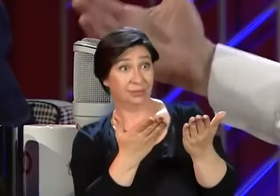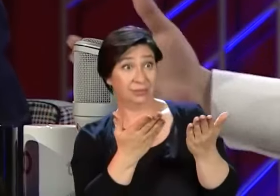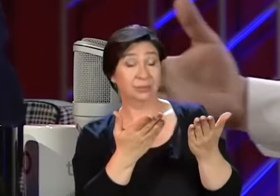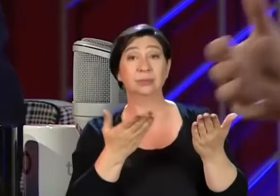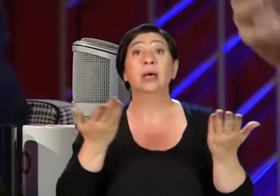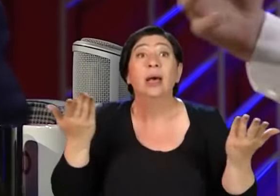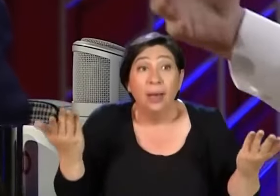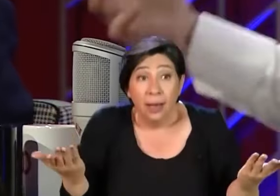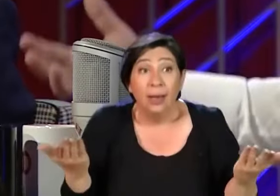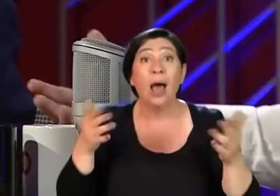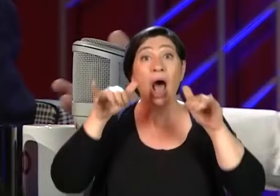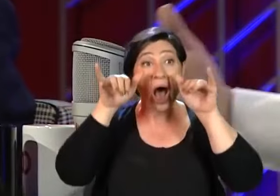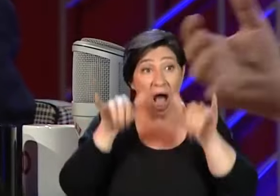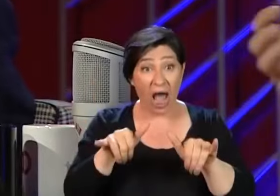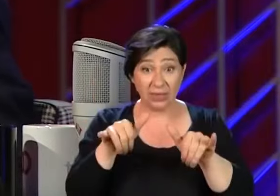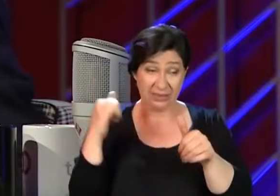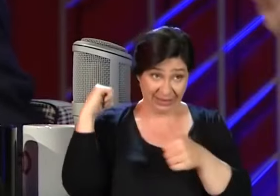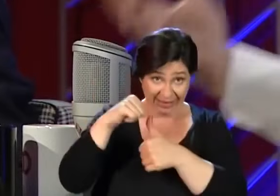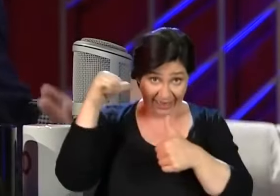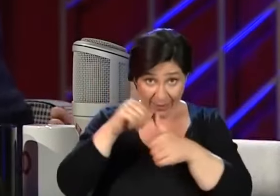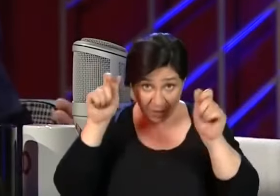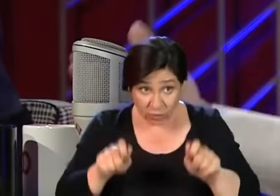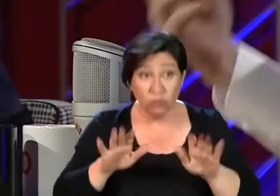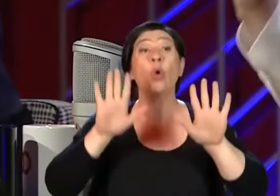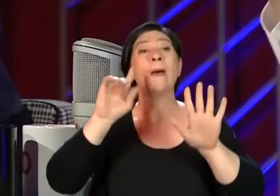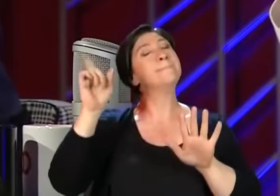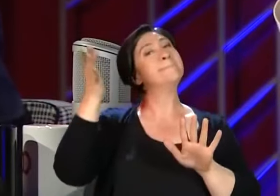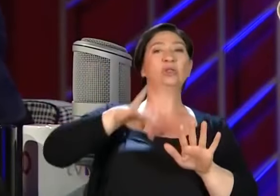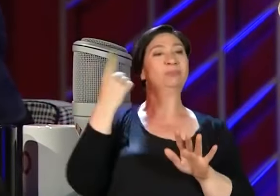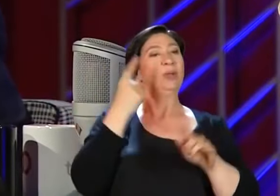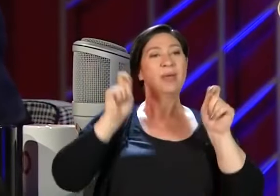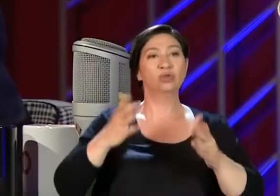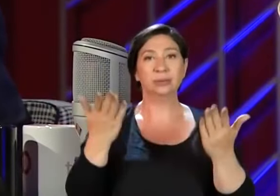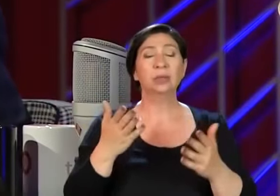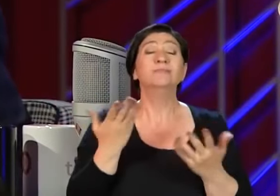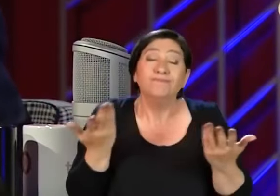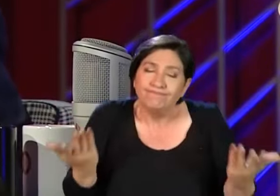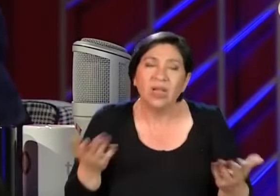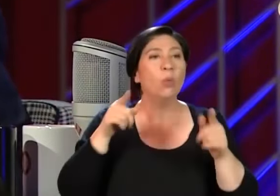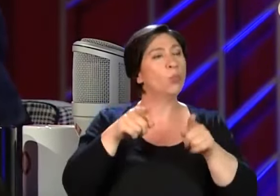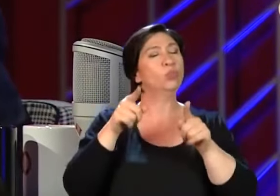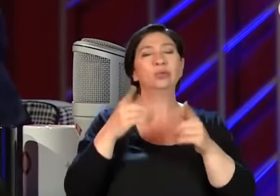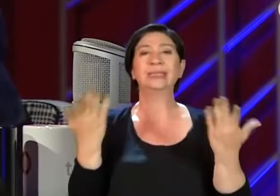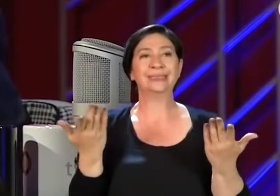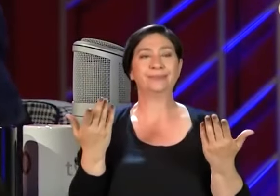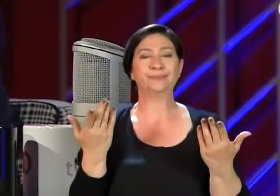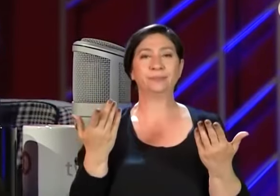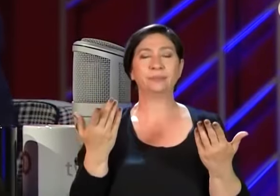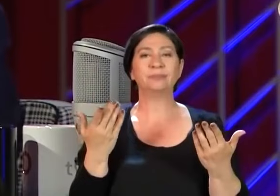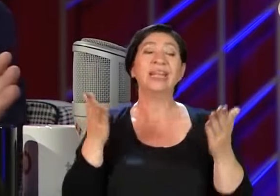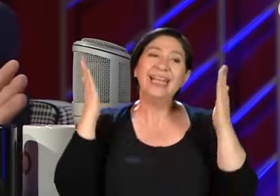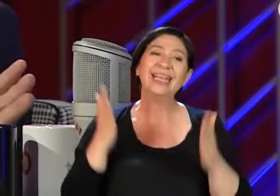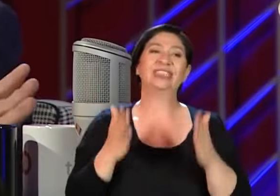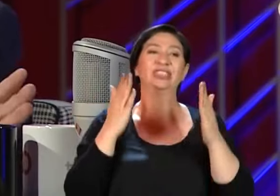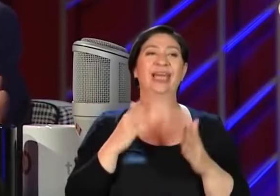Bunu ya yani elbette, aynı şeyi mi tekrar yapacağız yoksa başka bir şey mi yapacağız bu sefer? Şöyle tabii bunu yani keşke